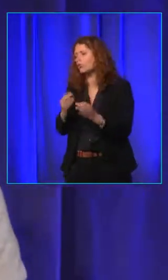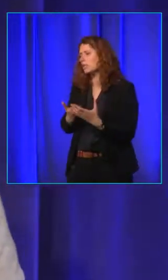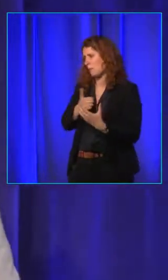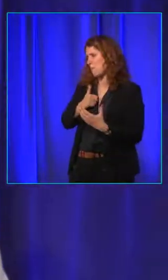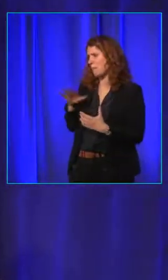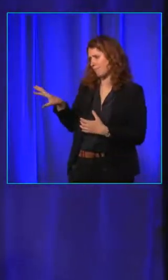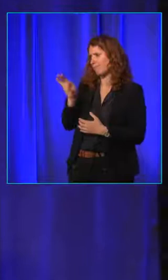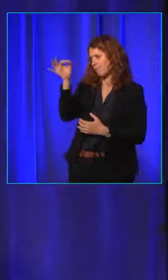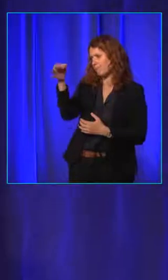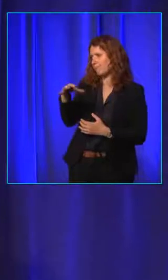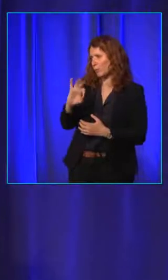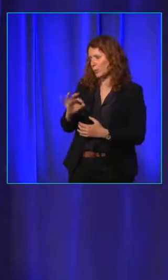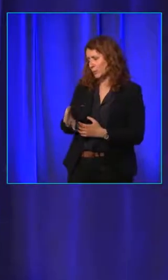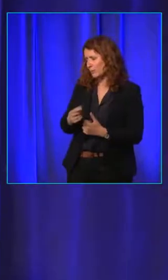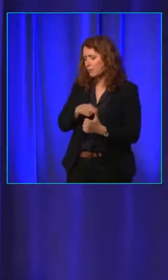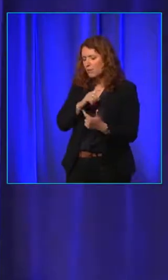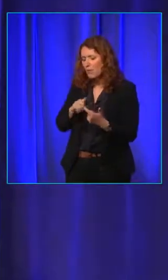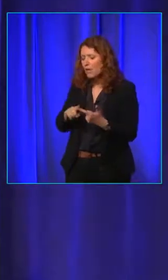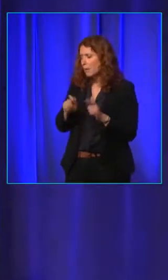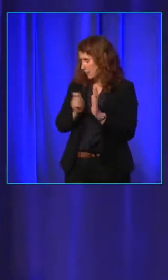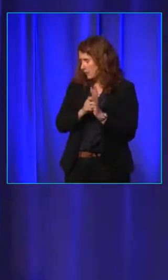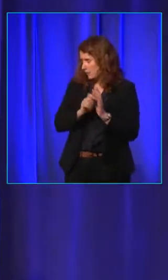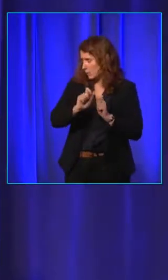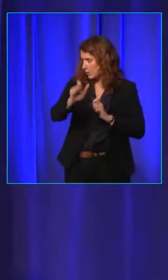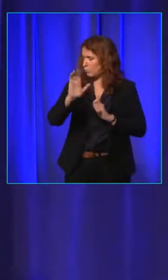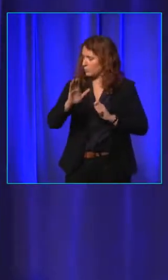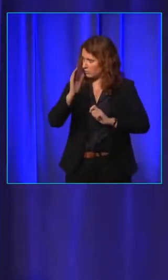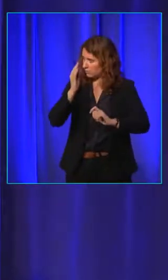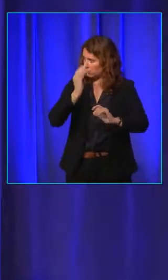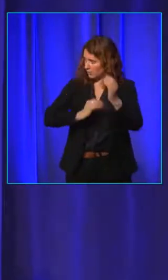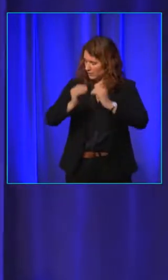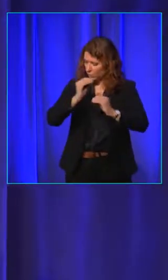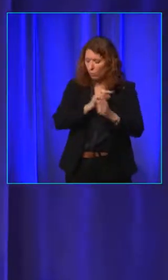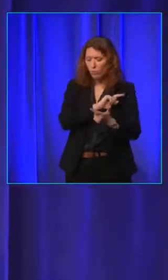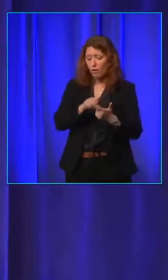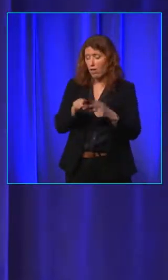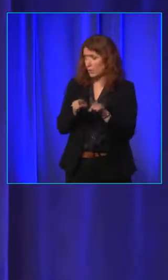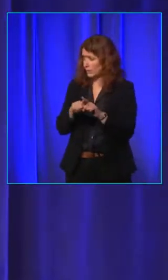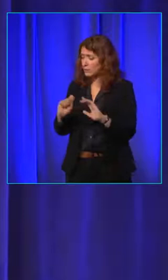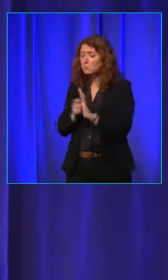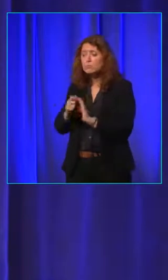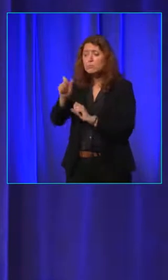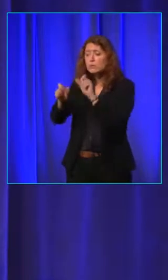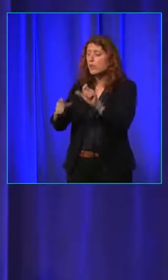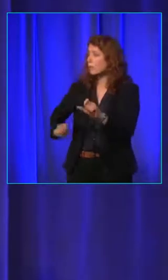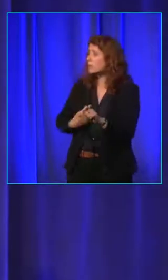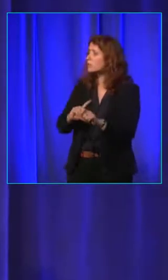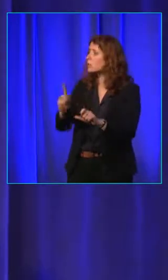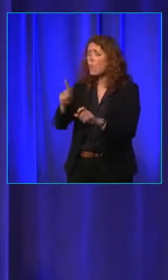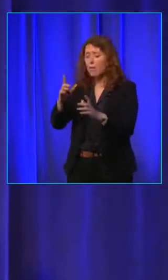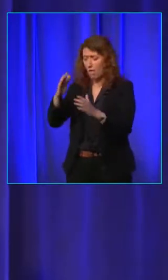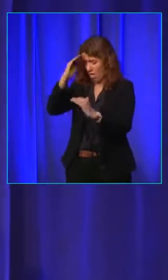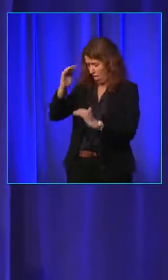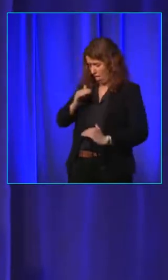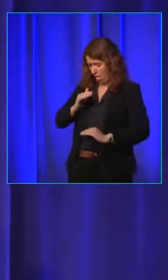J'utilise aussi l'hypnose sur le. Pas quand ils sont blessés, pour les remettre en confiance, pour travailler aussi sur l'estime de